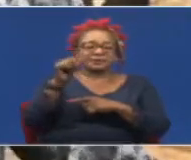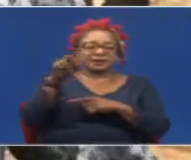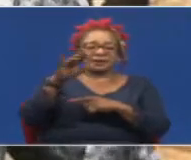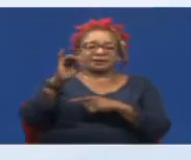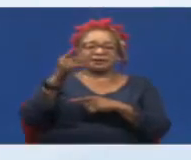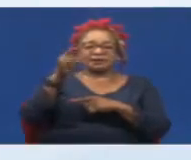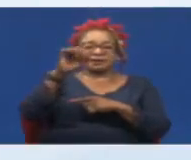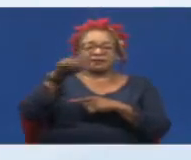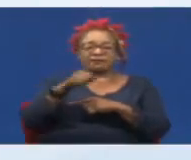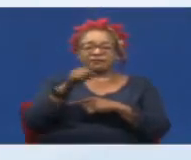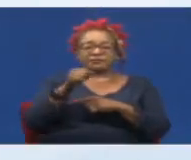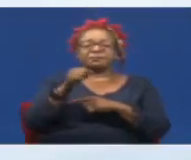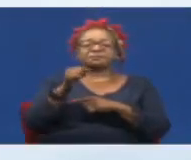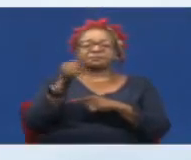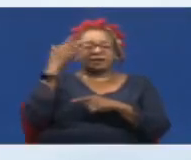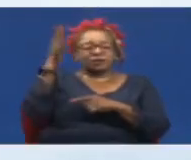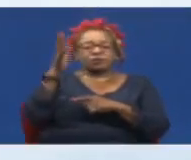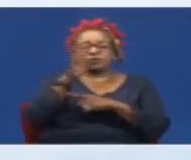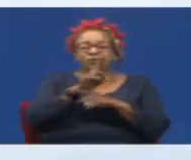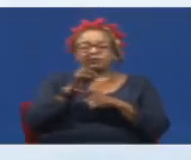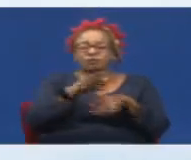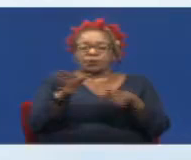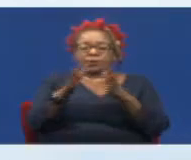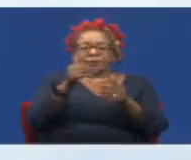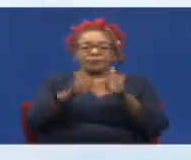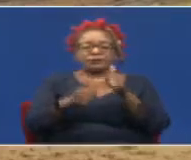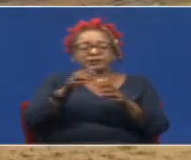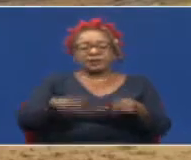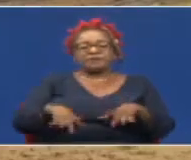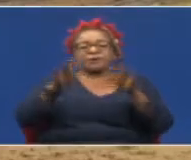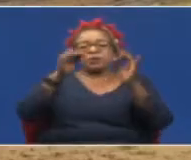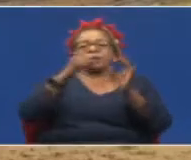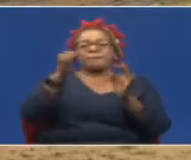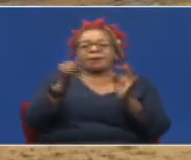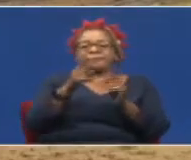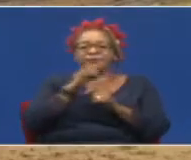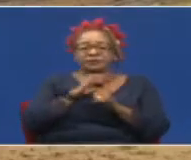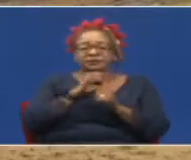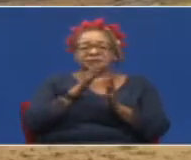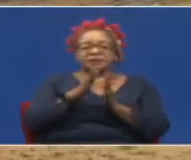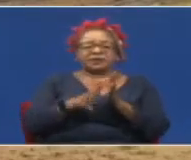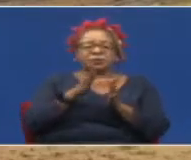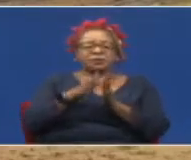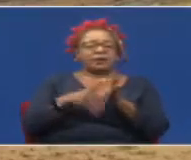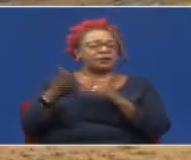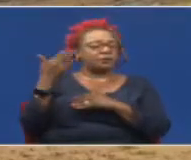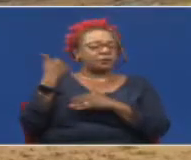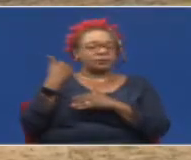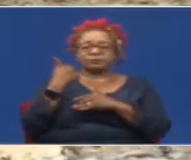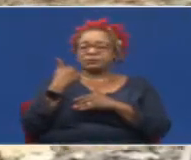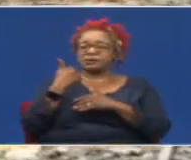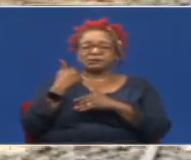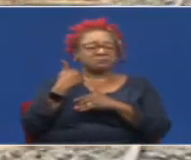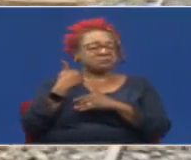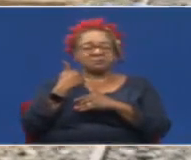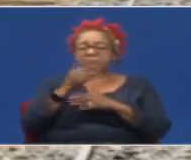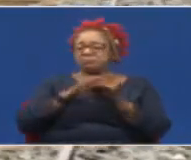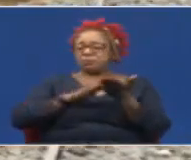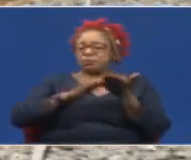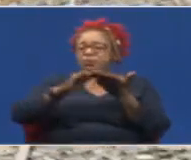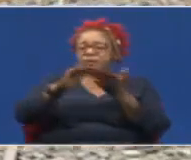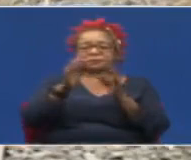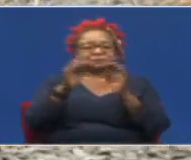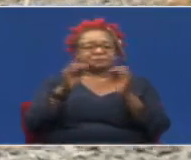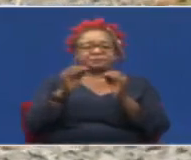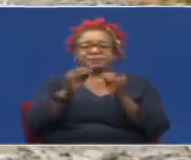Kenya walisunguka hapa, ziwa walitumia binu gani wakapata hizo maps. Leli za kitambo zilikuwa zinaenda goigoi sana. Zilikuwa nawe